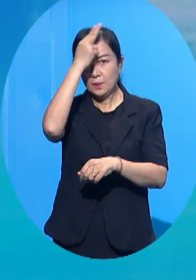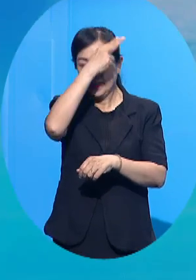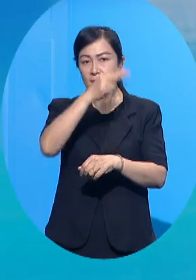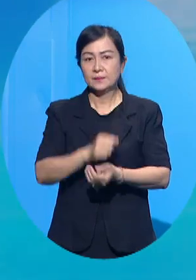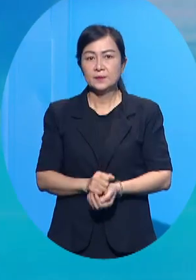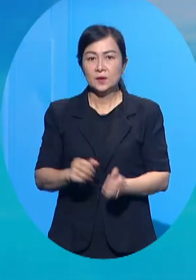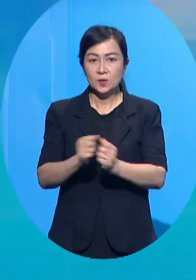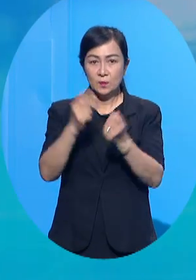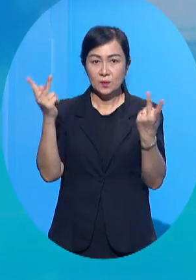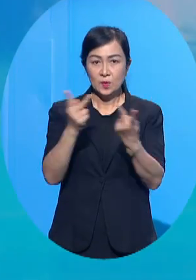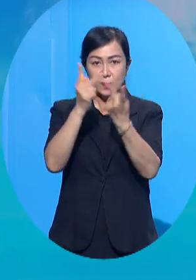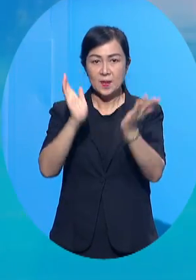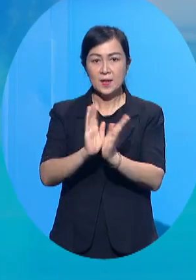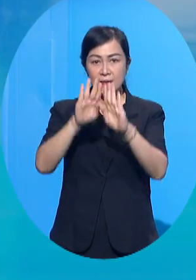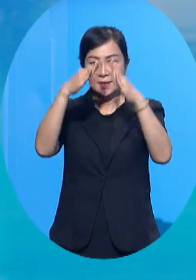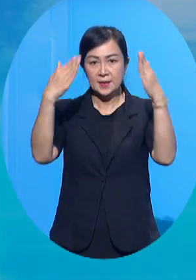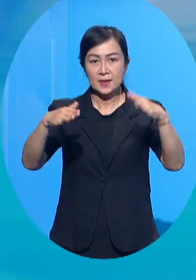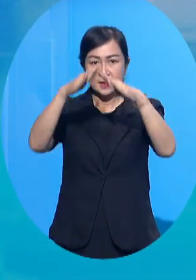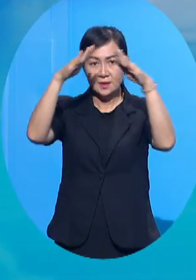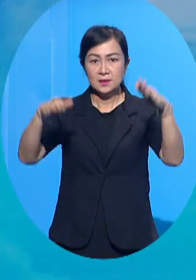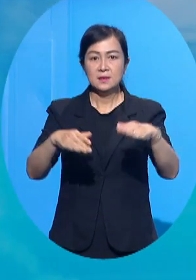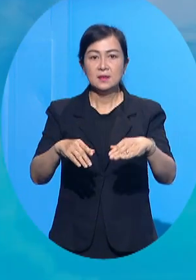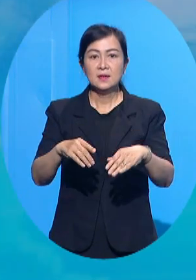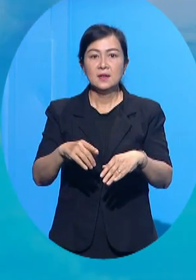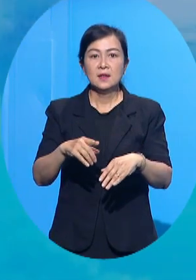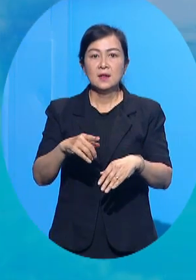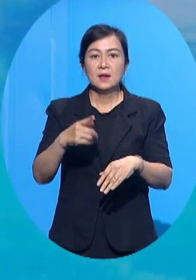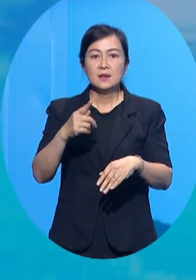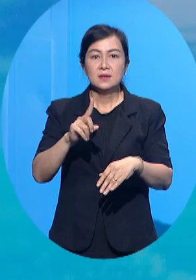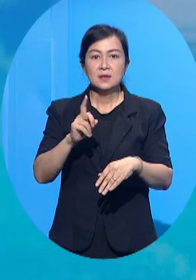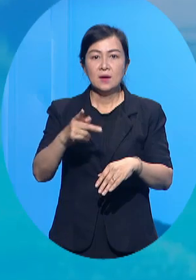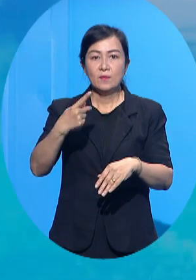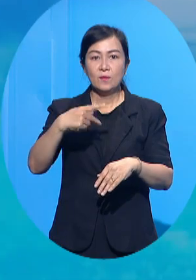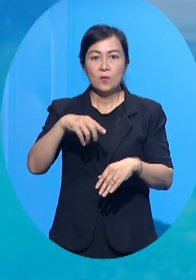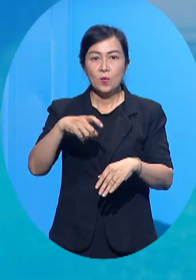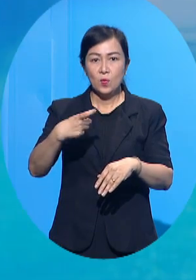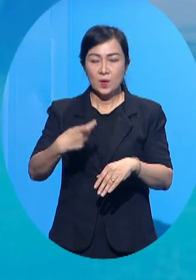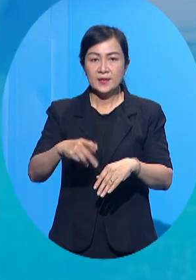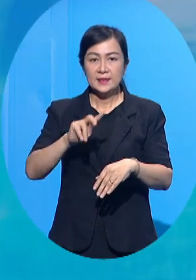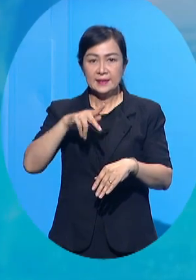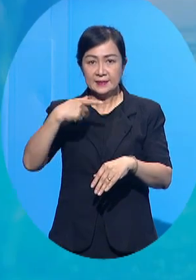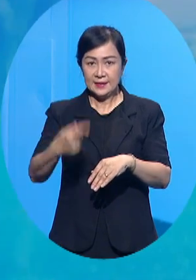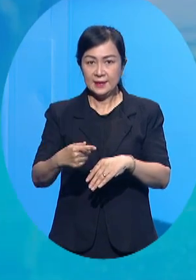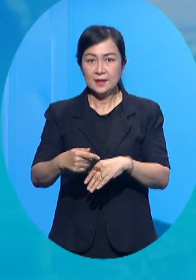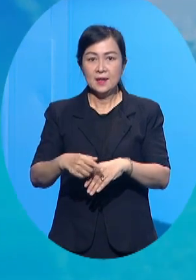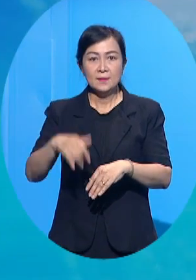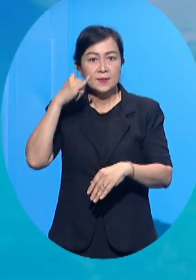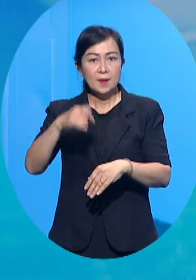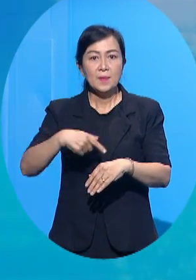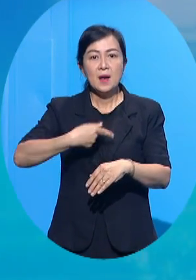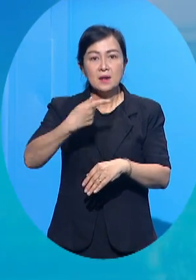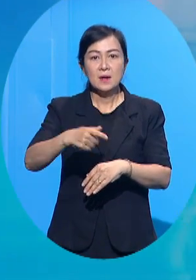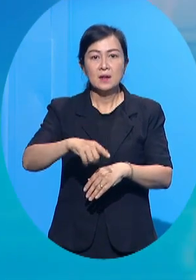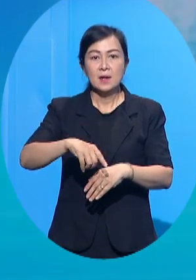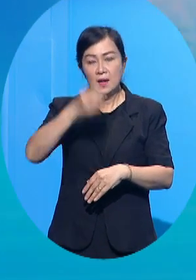hòa chung không khí rộng ràng của buổi lễ khai giảng tại trường trung học phổ thông Dương Đông Phú Quốc Kiên Giang để dững hệ thống bán lẻ di động Việt đã có mặt để gửi những